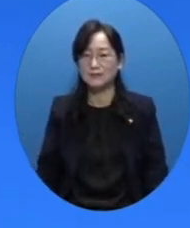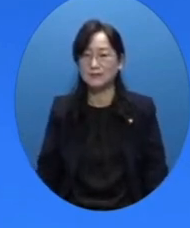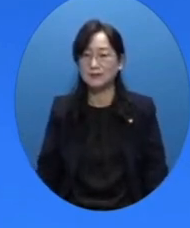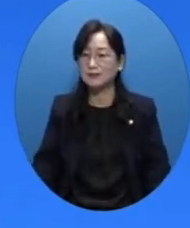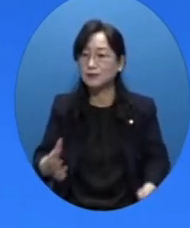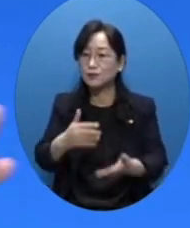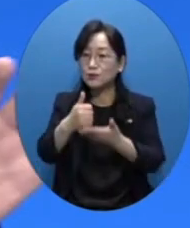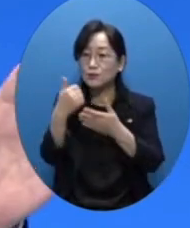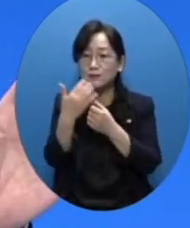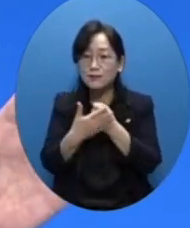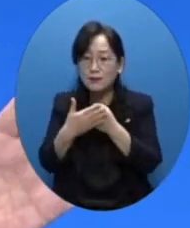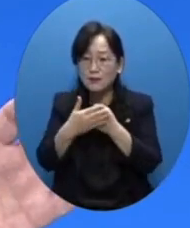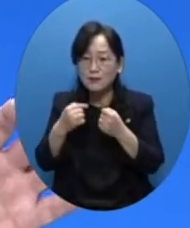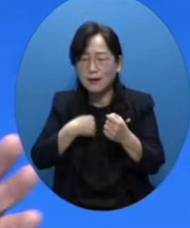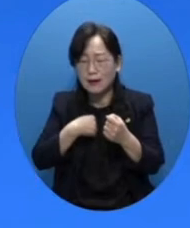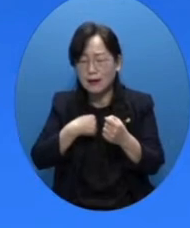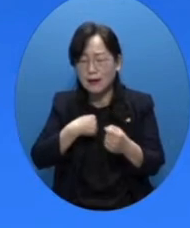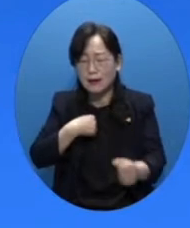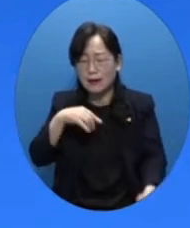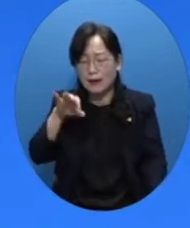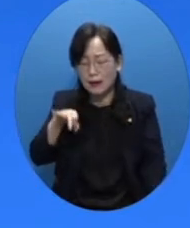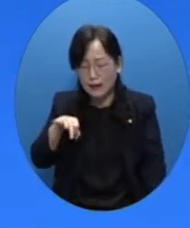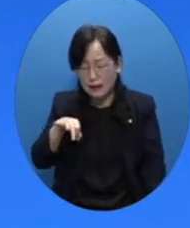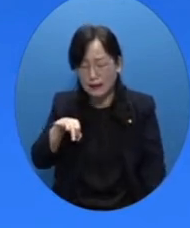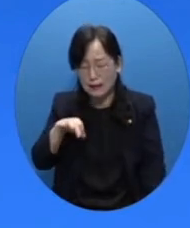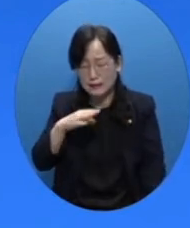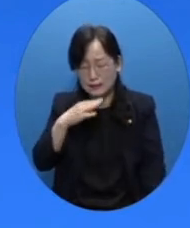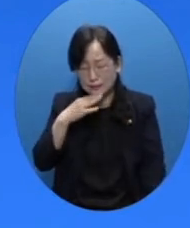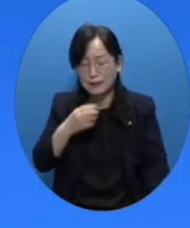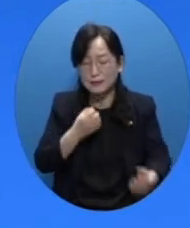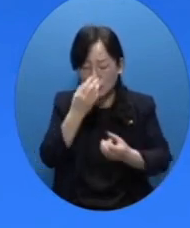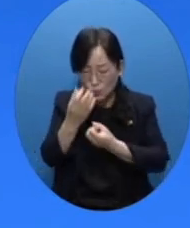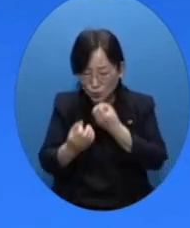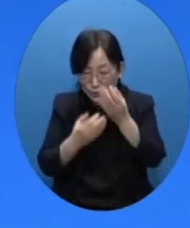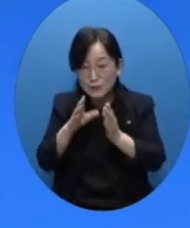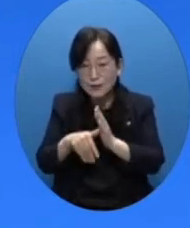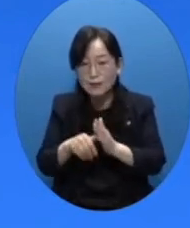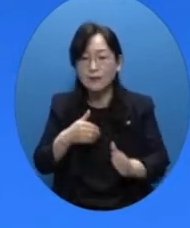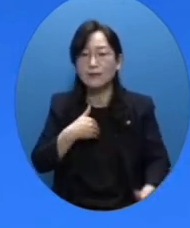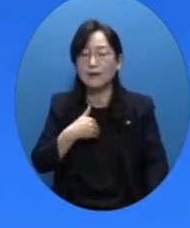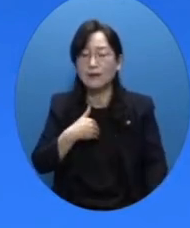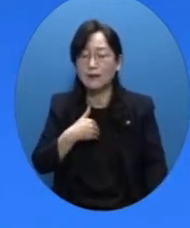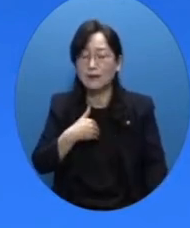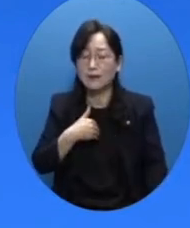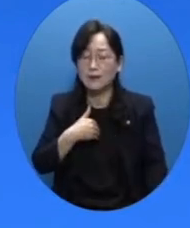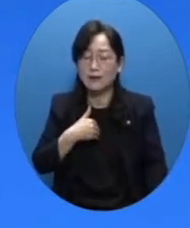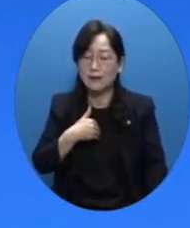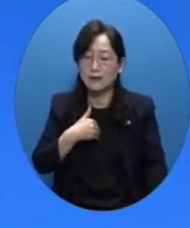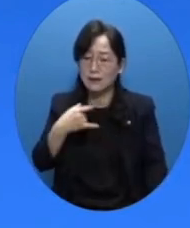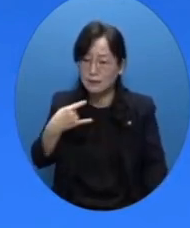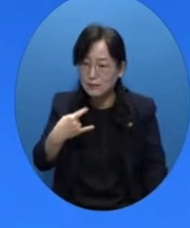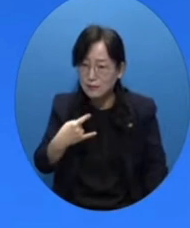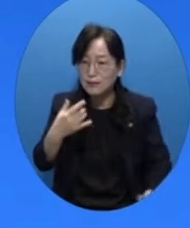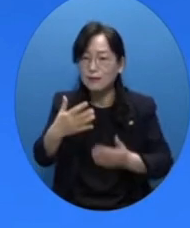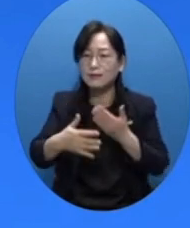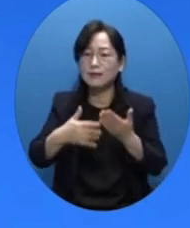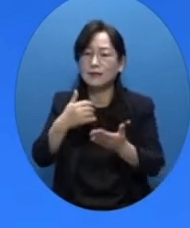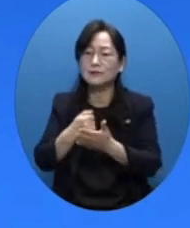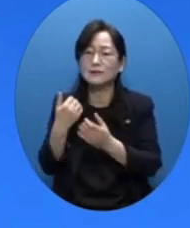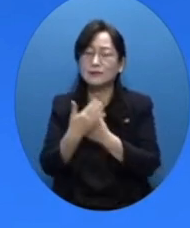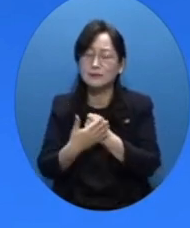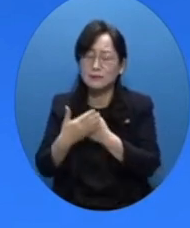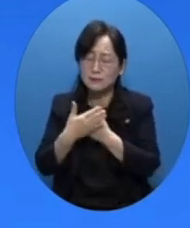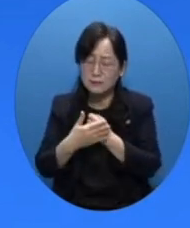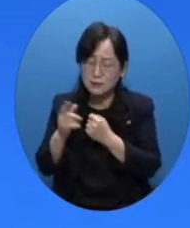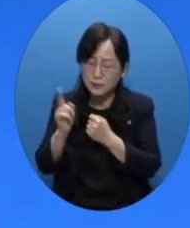주님의 은혜는 내가 아무것도 아니며 고백할 때 내게 1 ml 은혜가 뭐지